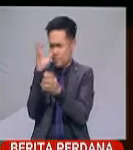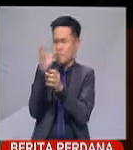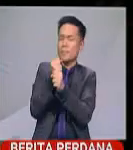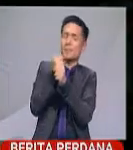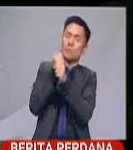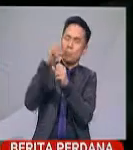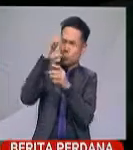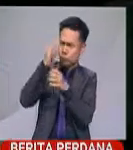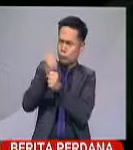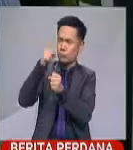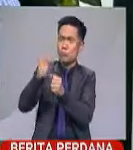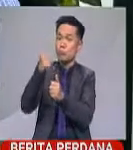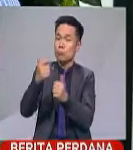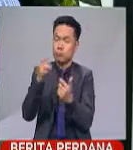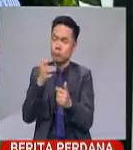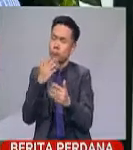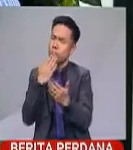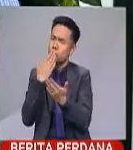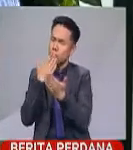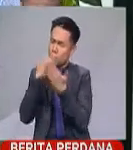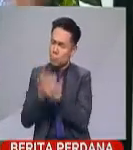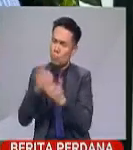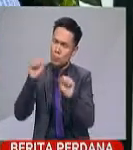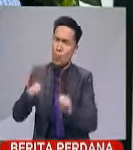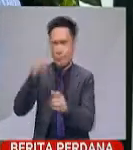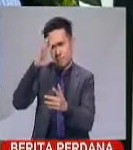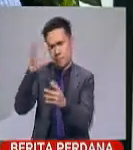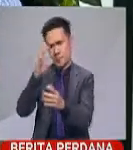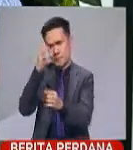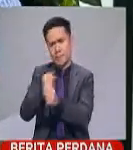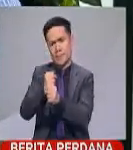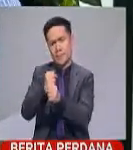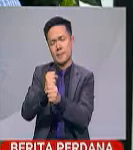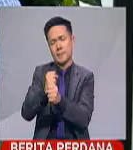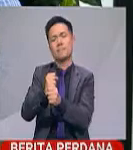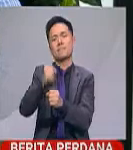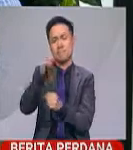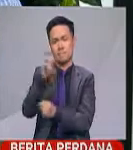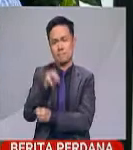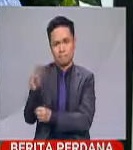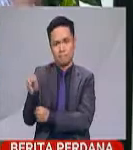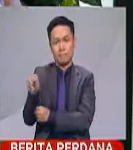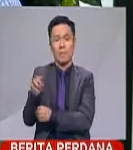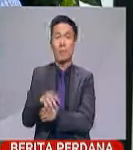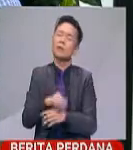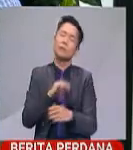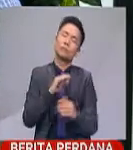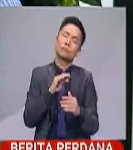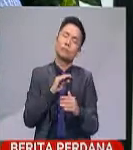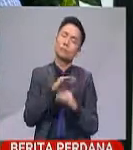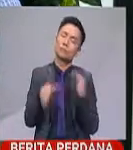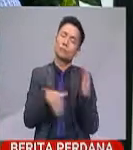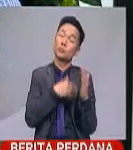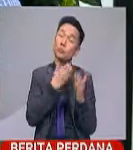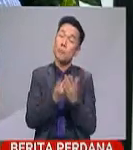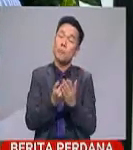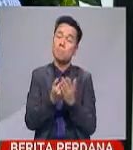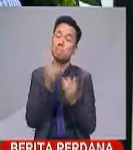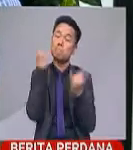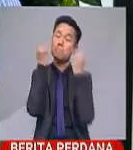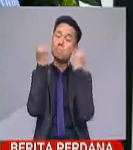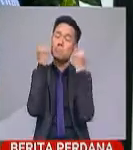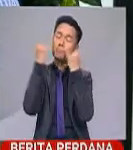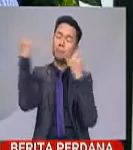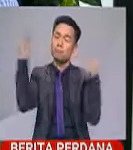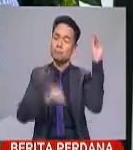kredibiliti organisasi media secara menyeluruh. Kita boleh membesarkan ProTem Komiti ini untuk mendapat semua suara. Jadi tidak